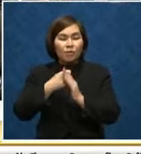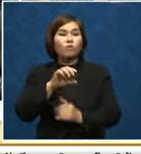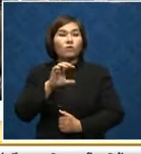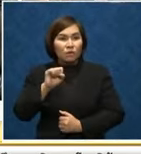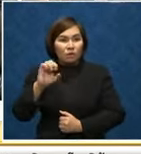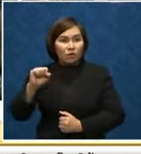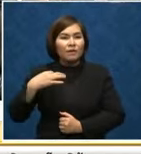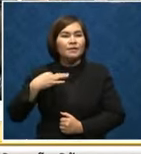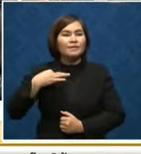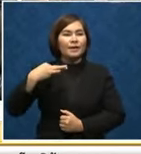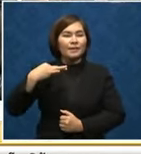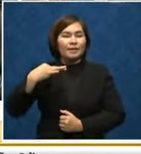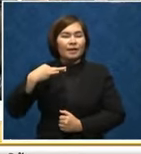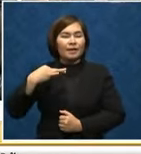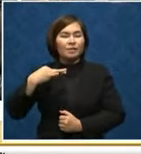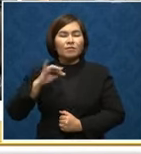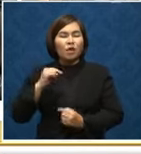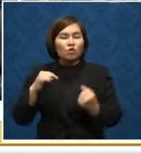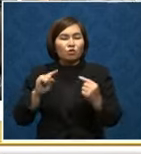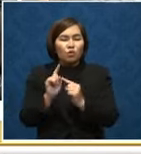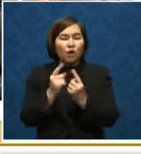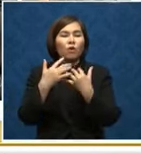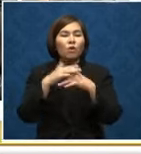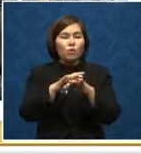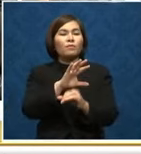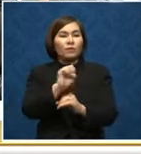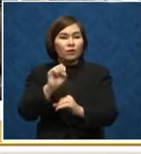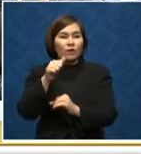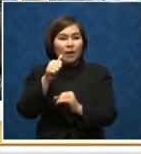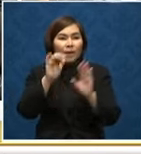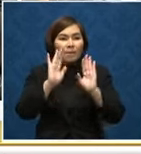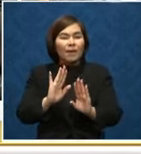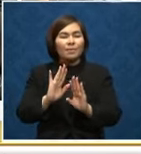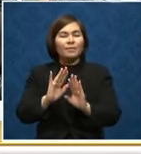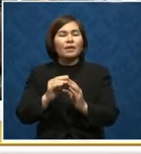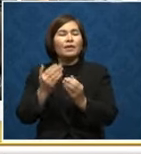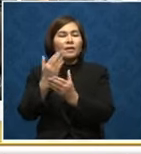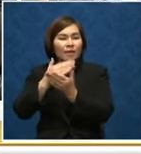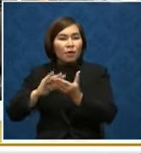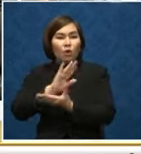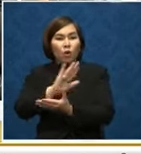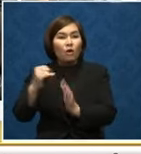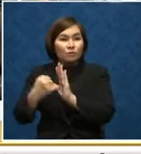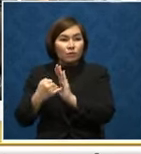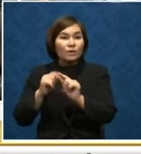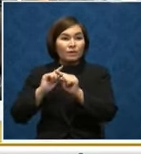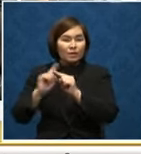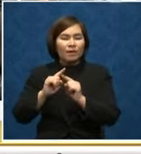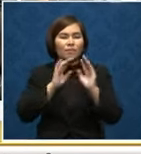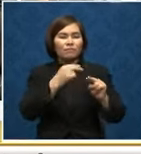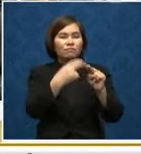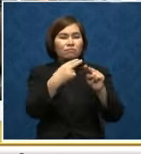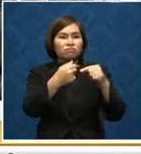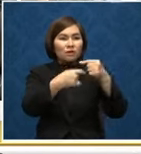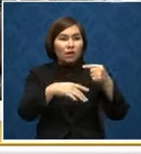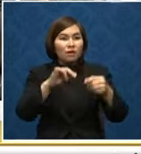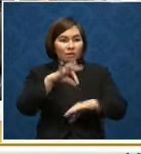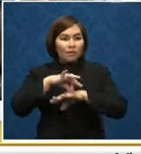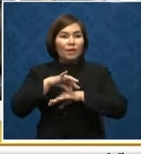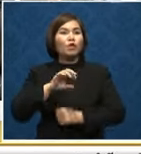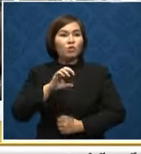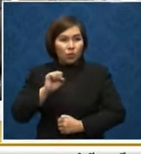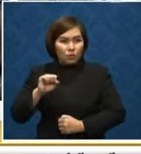อาสามาจนได้รับเลือกตั้งไม่ว่าระบบเขตและระบบบัญชีรายชื่อก็คือส.ส.ความจริงหน้าที่ของท่านต้อง